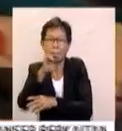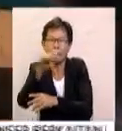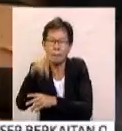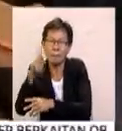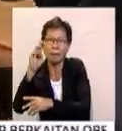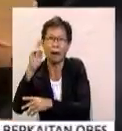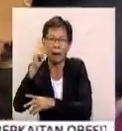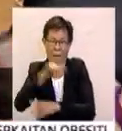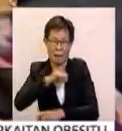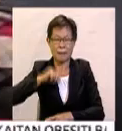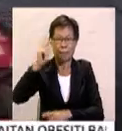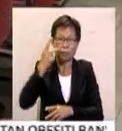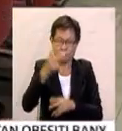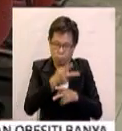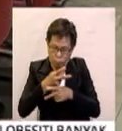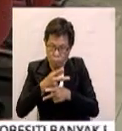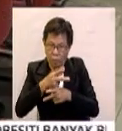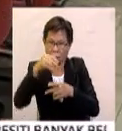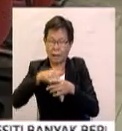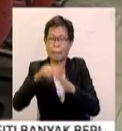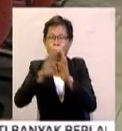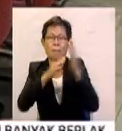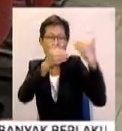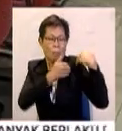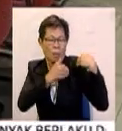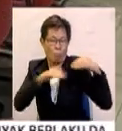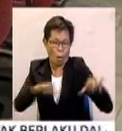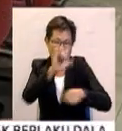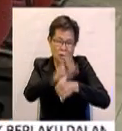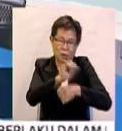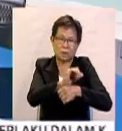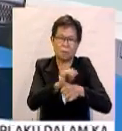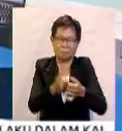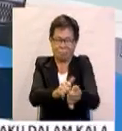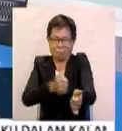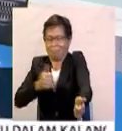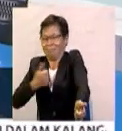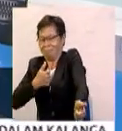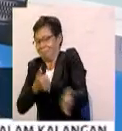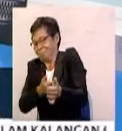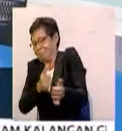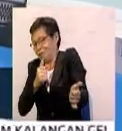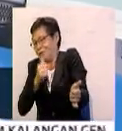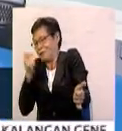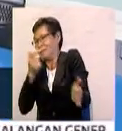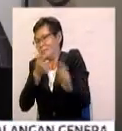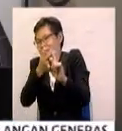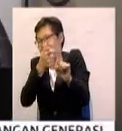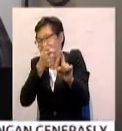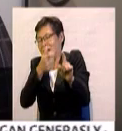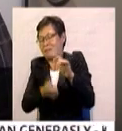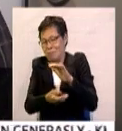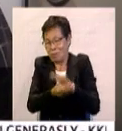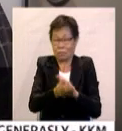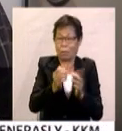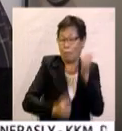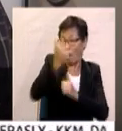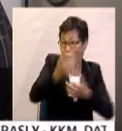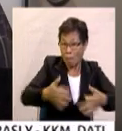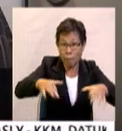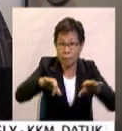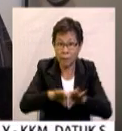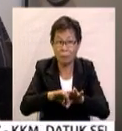lebih bertanggungjawab dalam melaksanakan tugas mereka dan dapat menjauhi diri mereka daripada rasuah. Dan yang paling penting